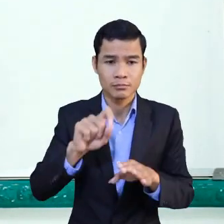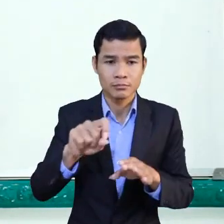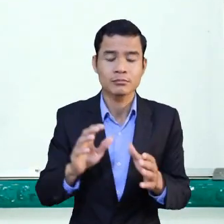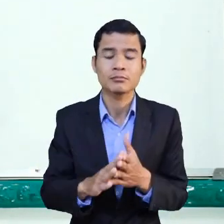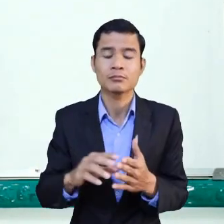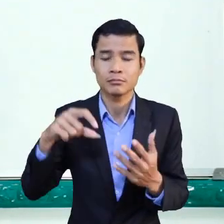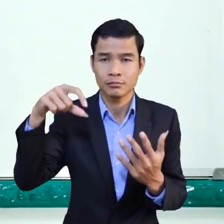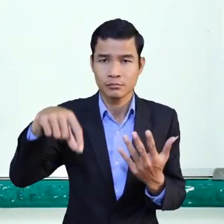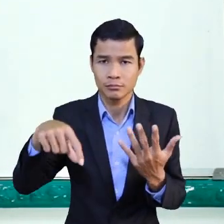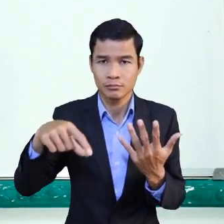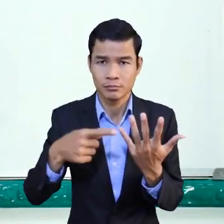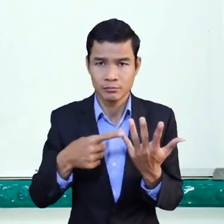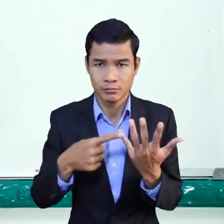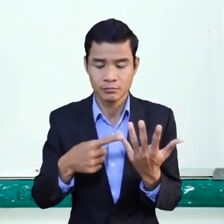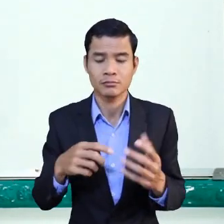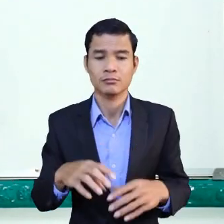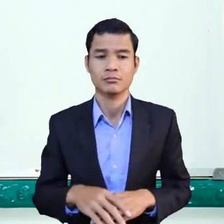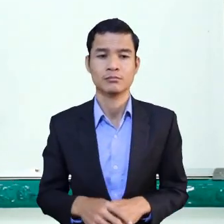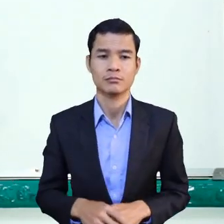កេ